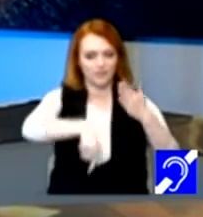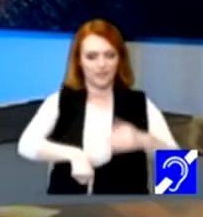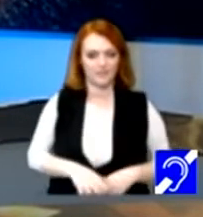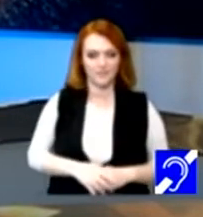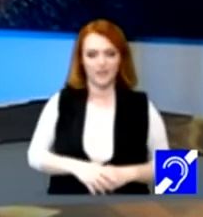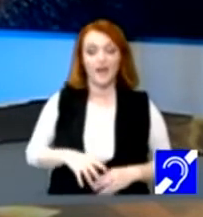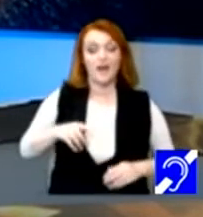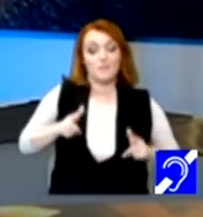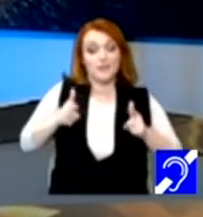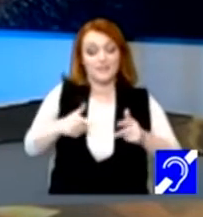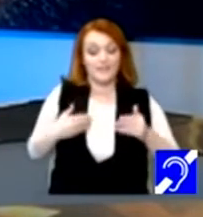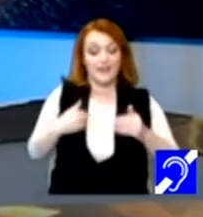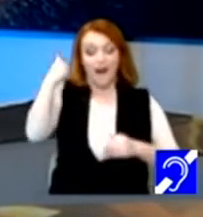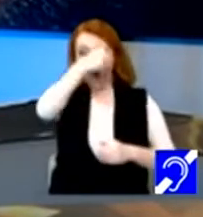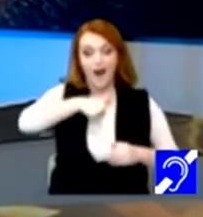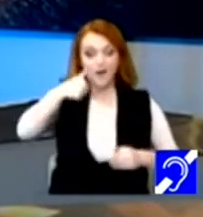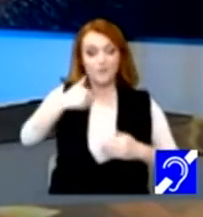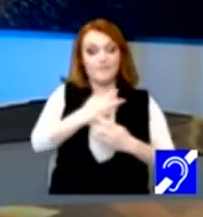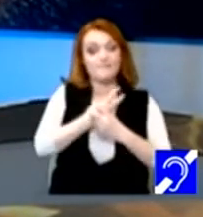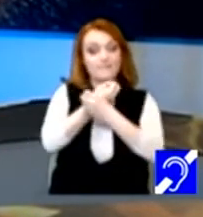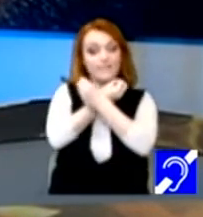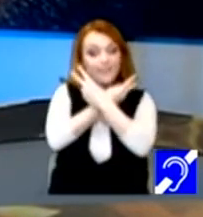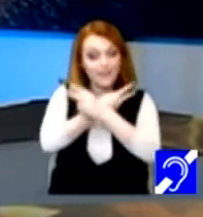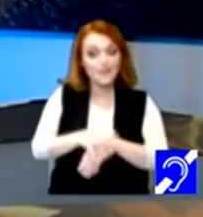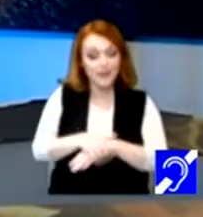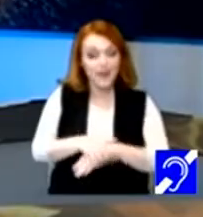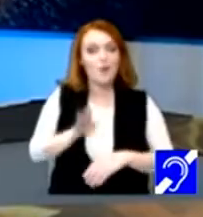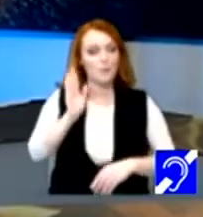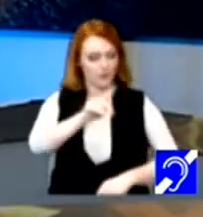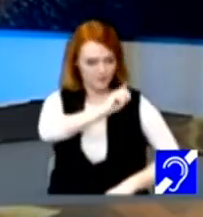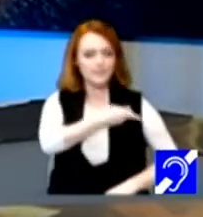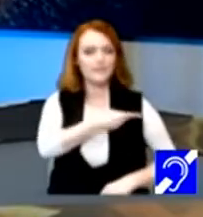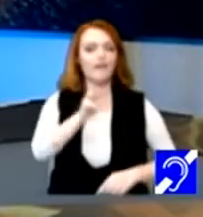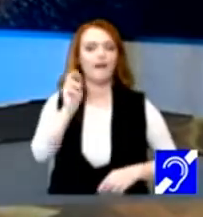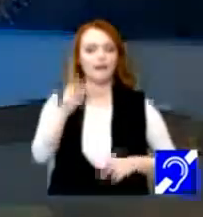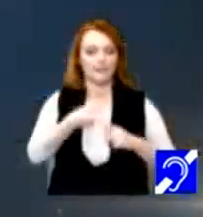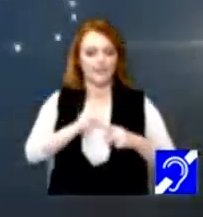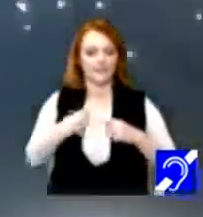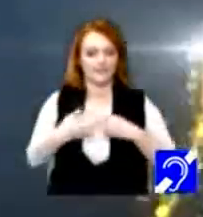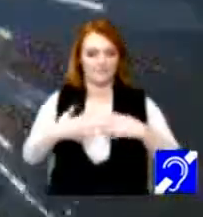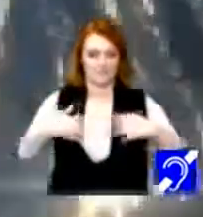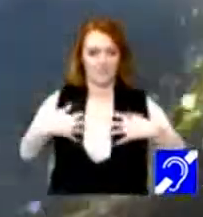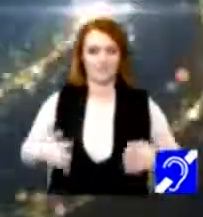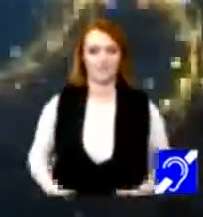în 2022 vom fi la fel de puternici precum este acest animal grațios.